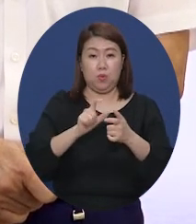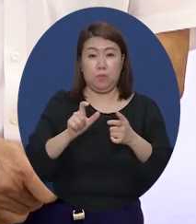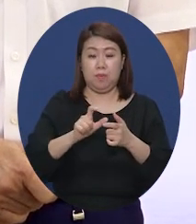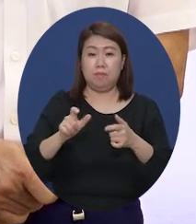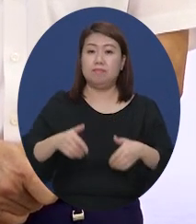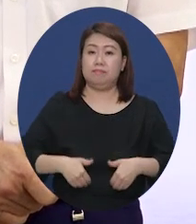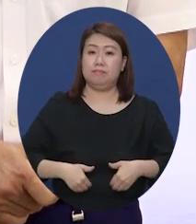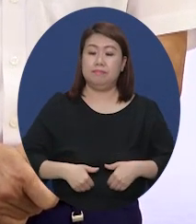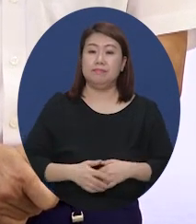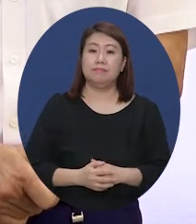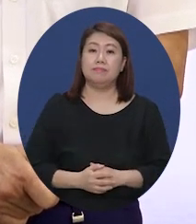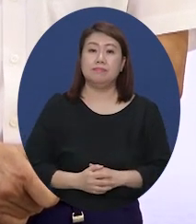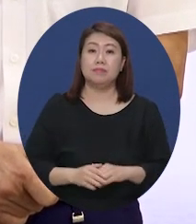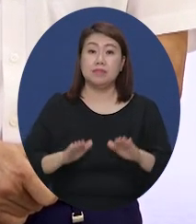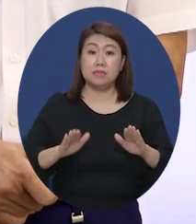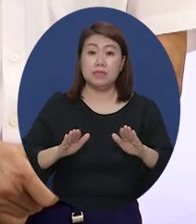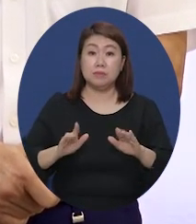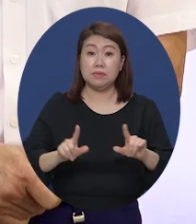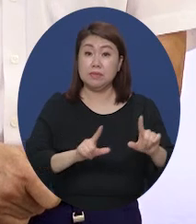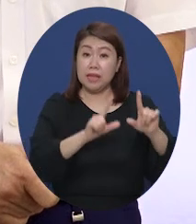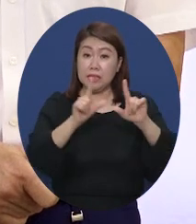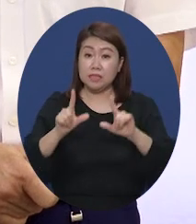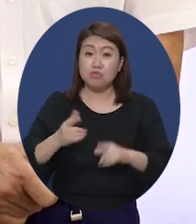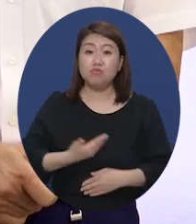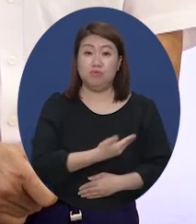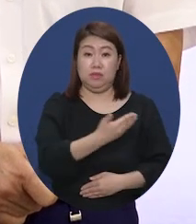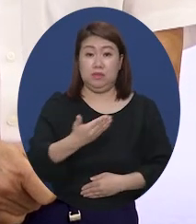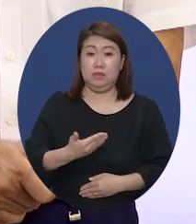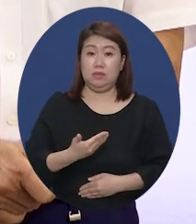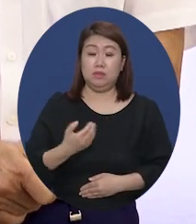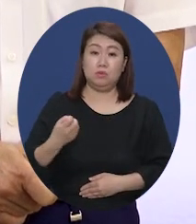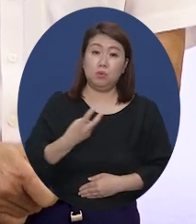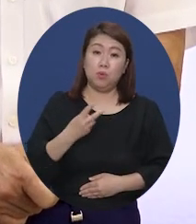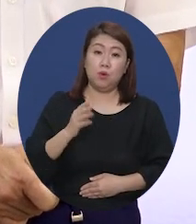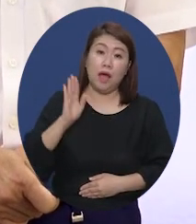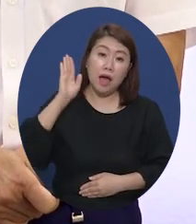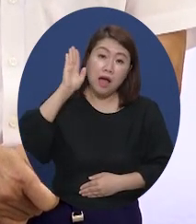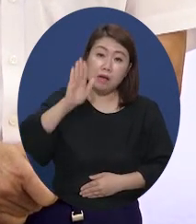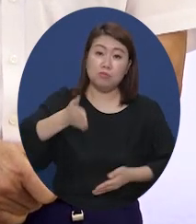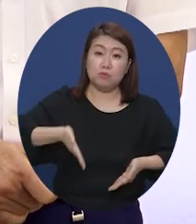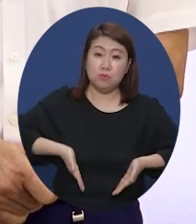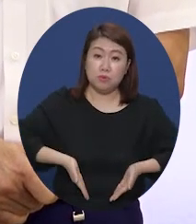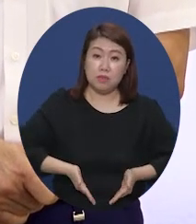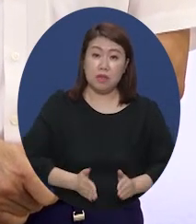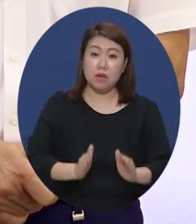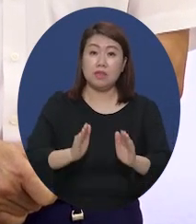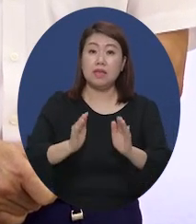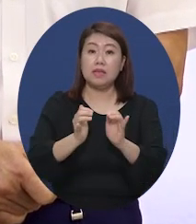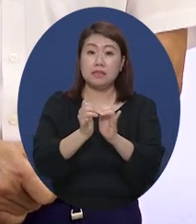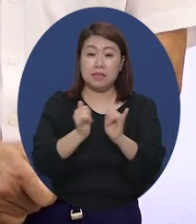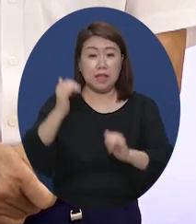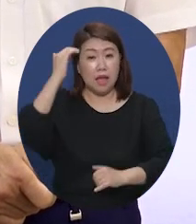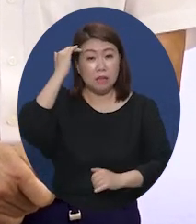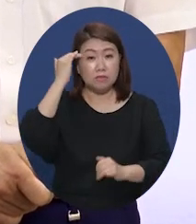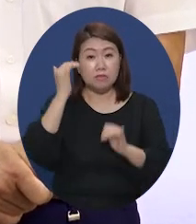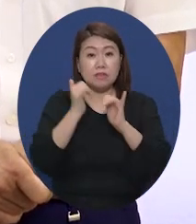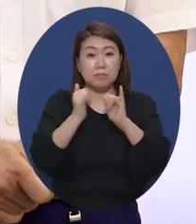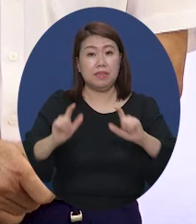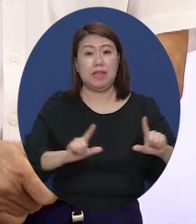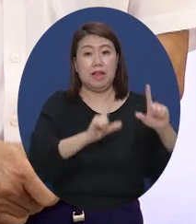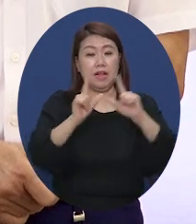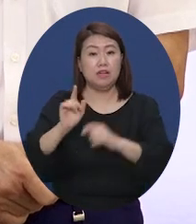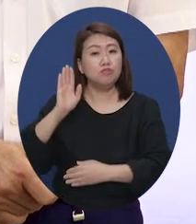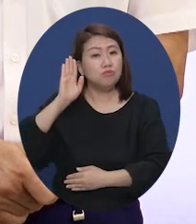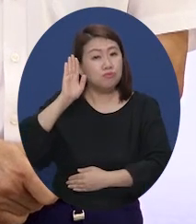하지 않을까. 그것은 비록 현재 지금 살고 있는 세대뿐만 아니라 우리 향후 태어나서 계속 우리